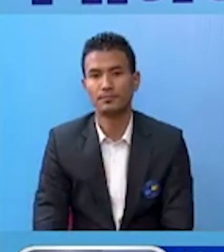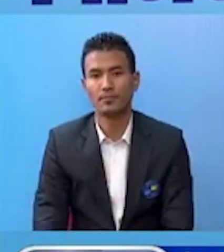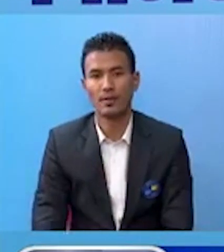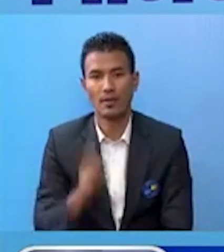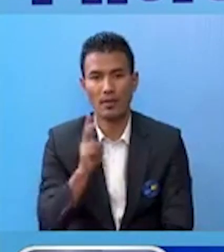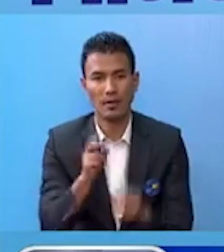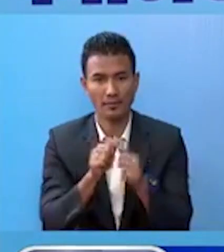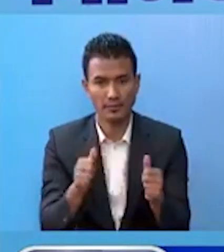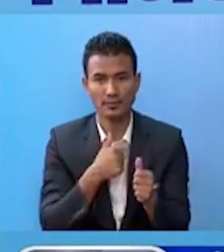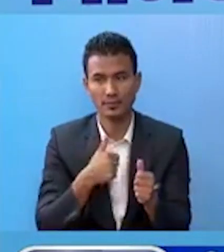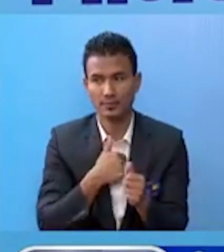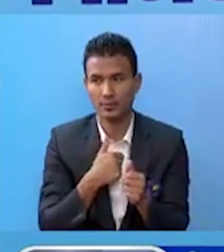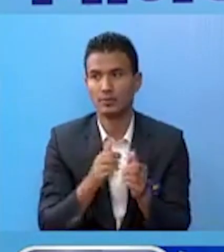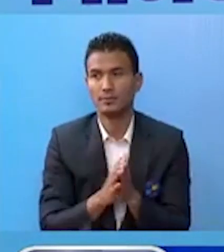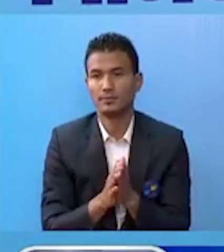यसरी हाम्रो